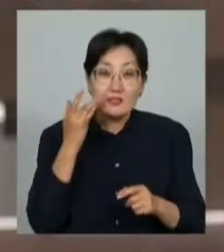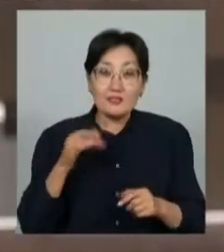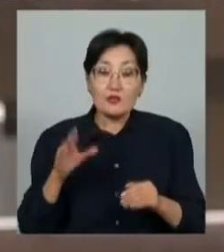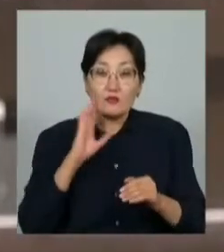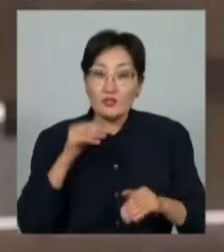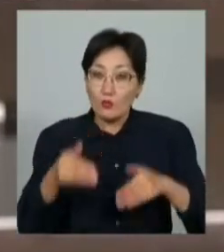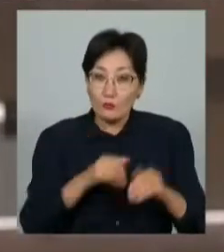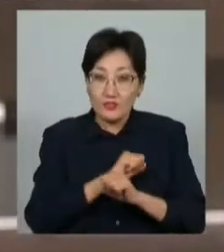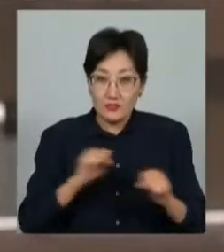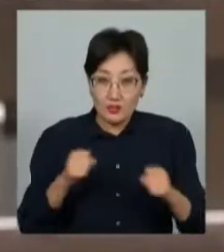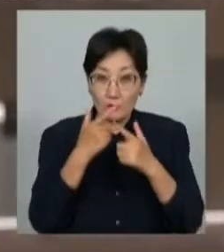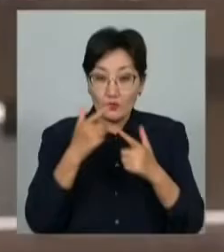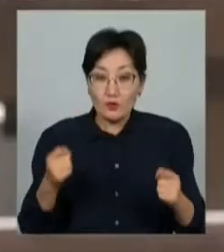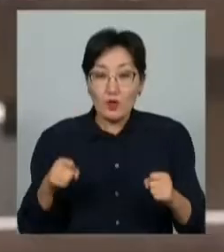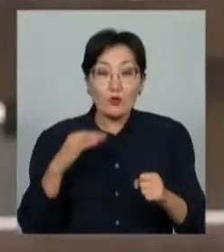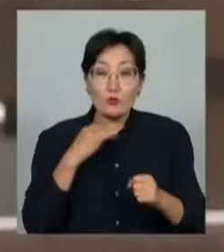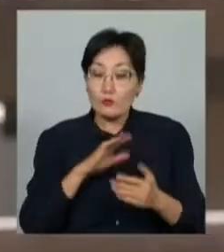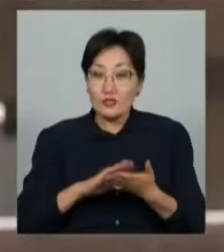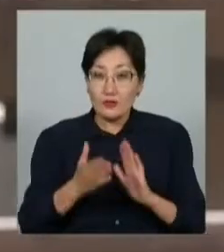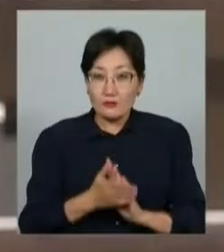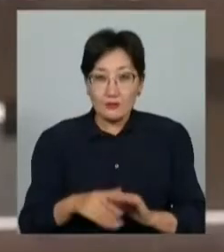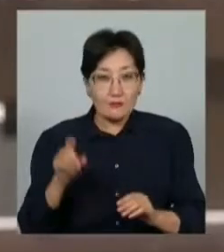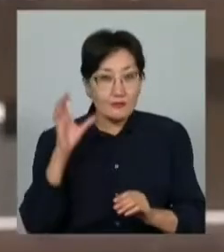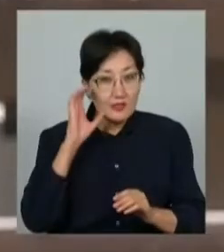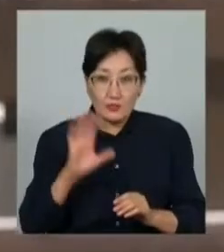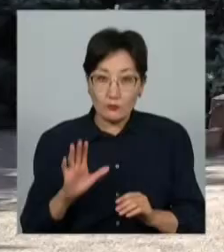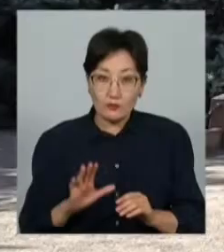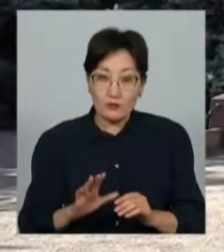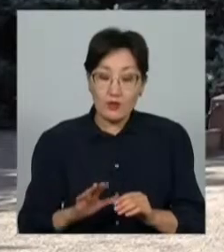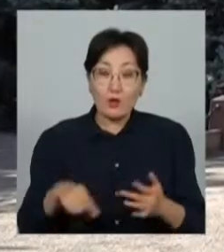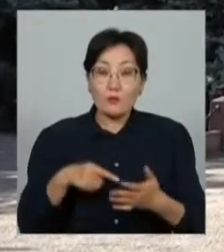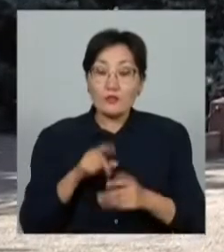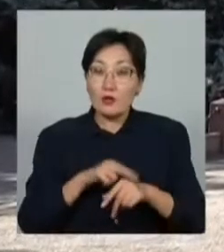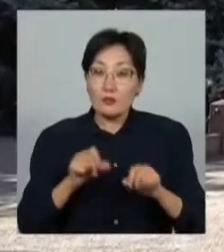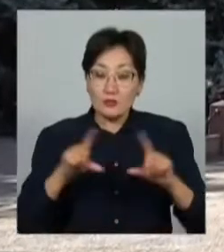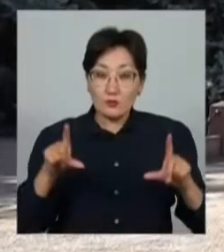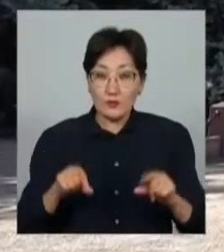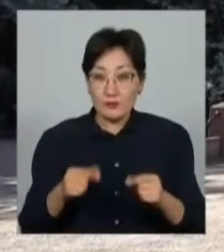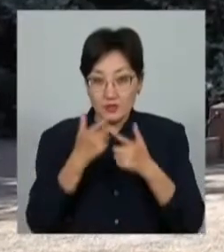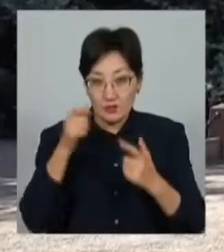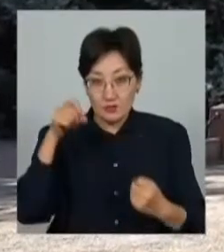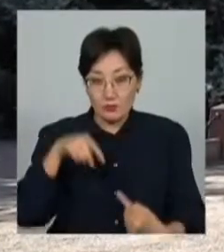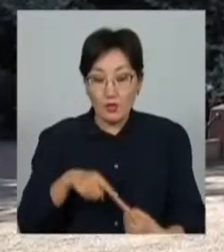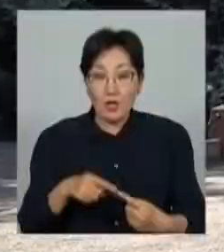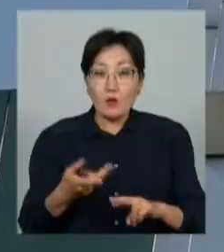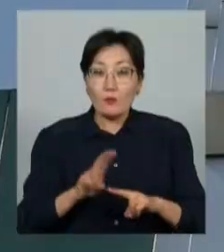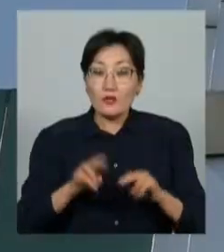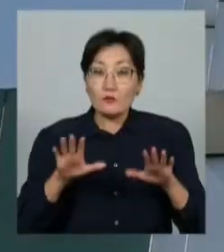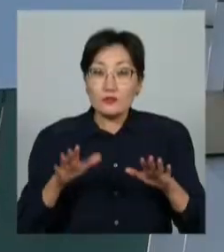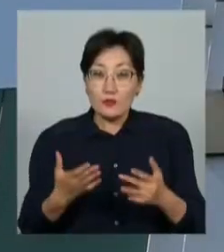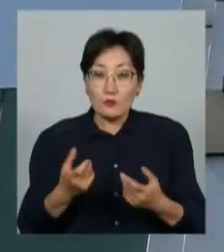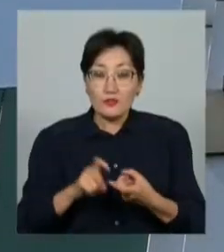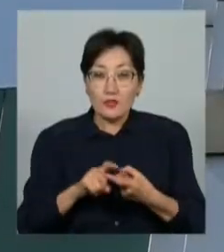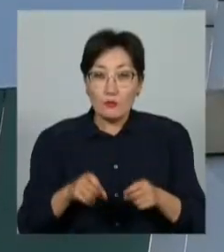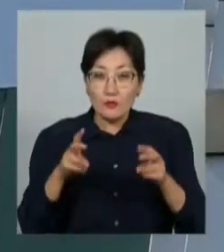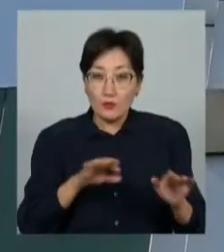түсуге болмайды деп ескерткенімізбен көп жағдайда сөзіміз тыңдаусыз қалып жатады. Қалалық полиция департаментінің мәліметіне сәйкес аталған оқиғаға